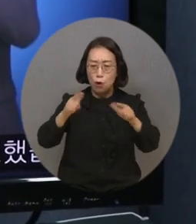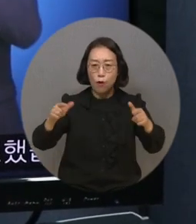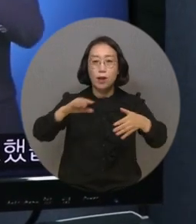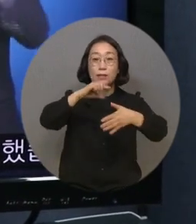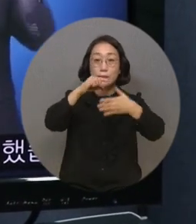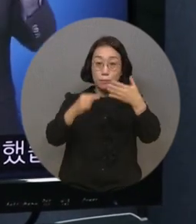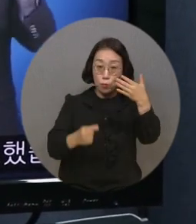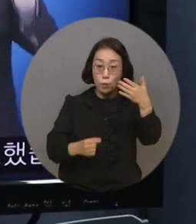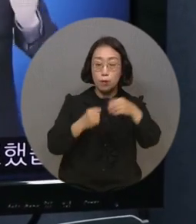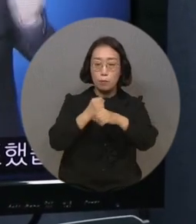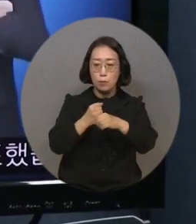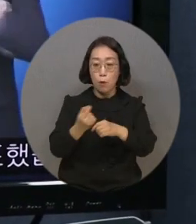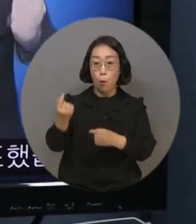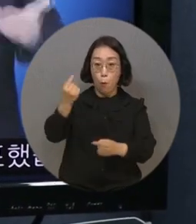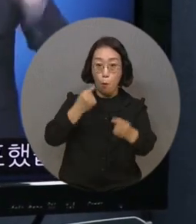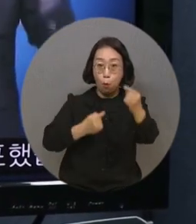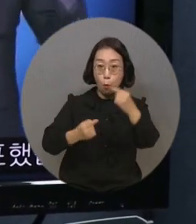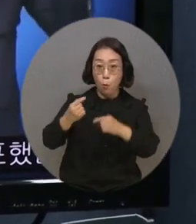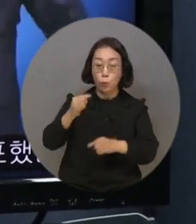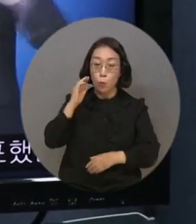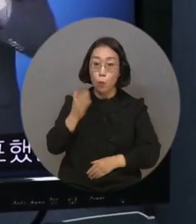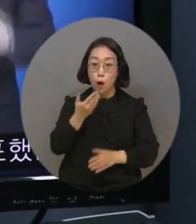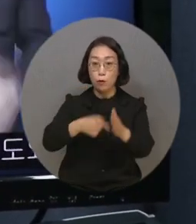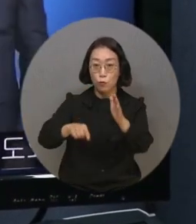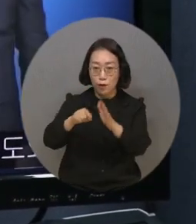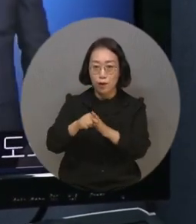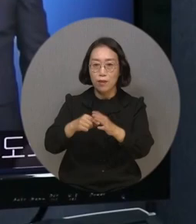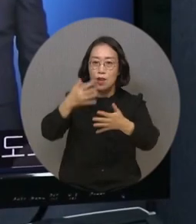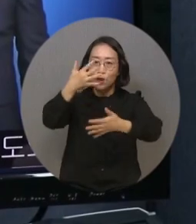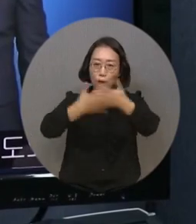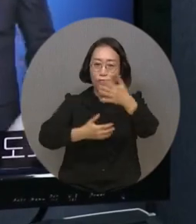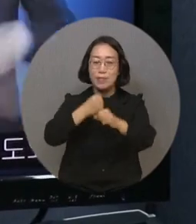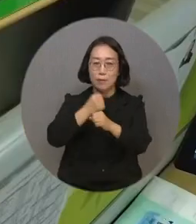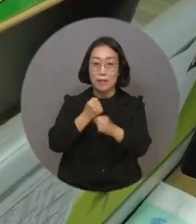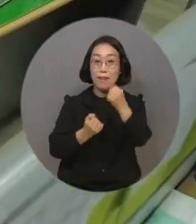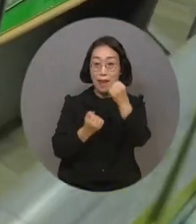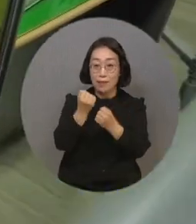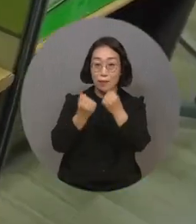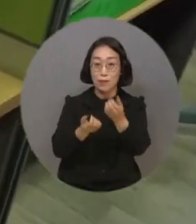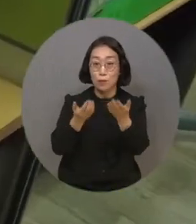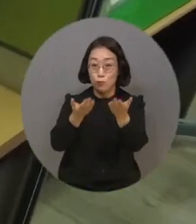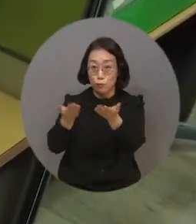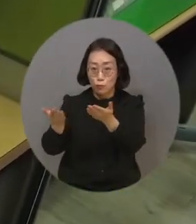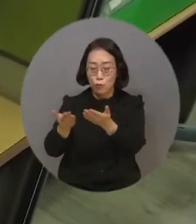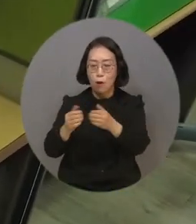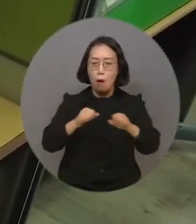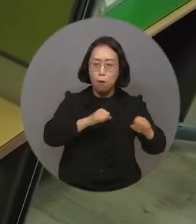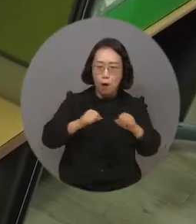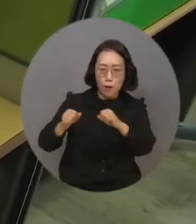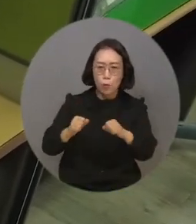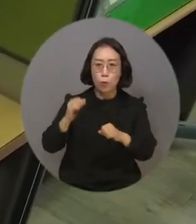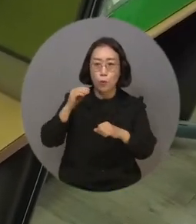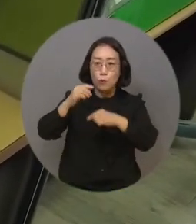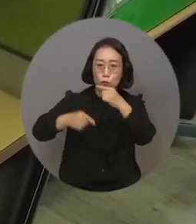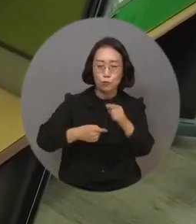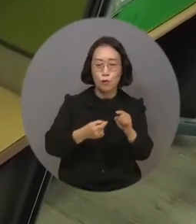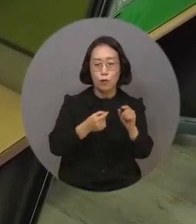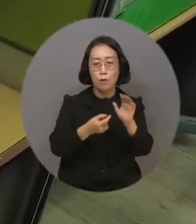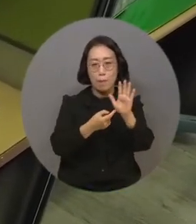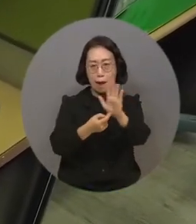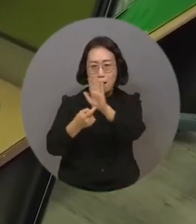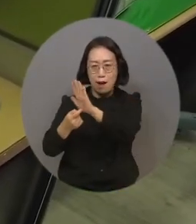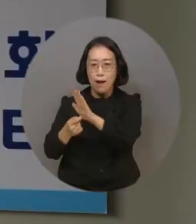장흥을 찾아오는 농인을 위한 수어 콘텐츠를 제작하는 등 활발한 활동으로 수어를 널리 보급하고